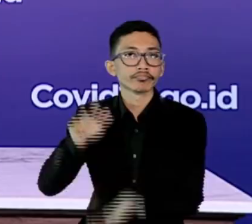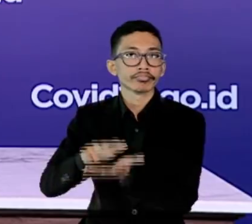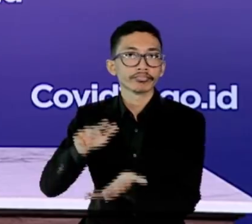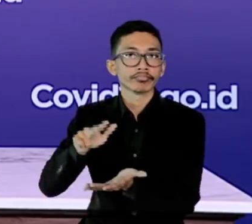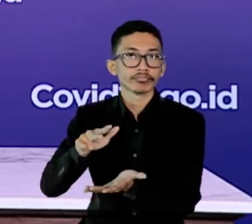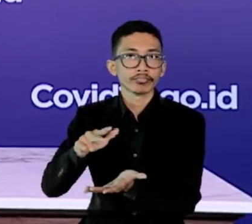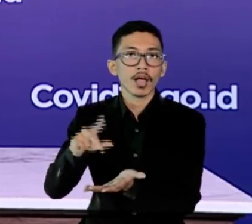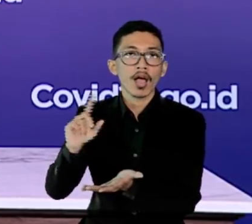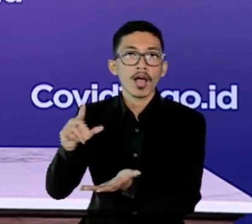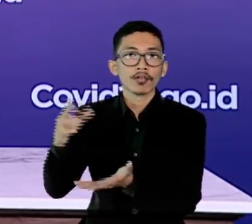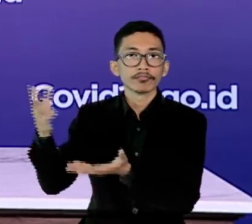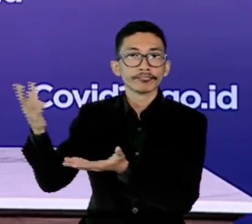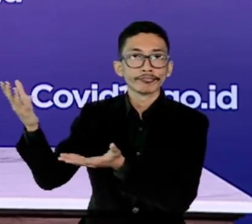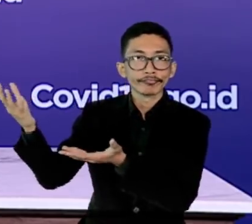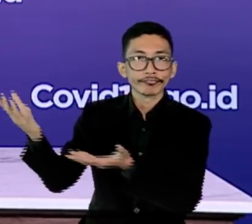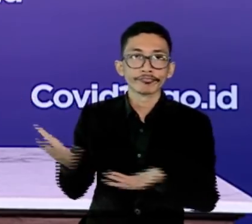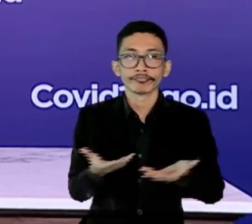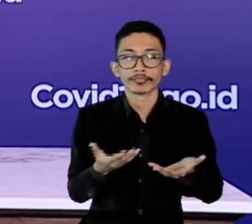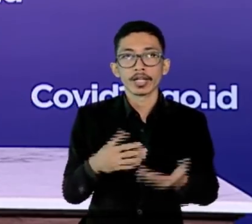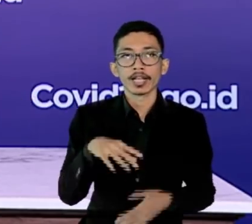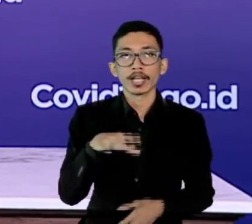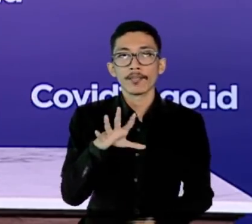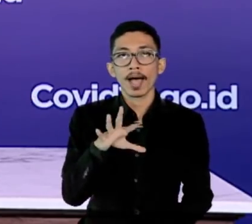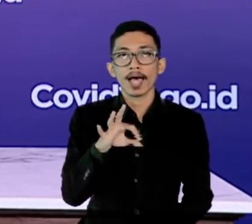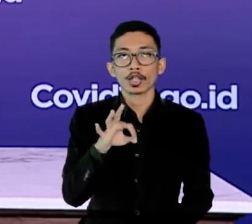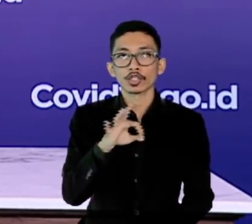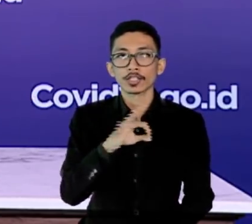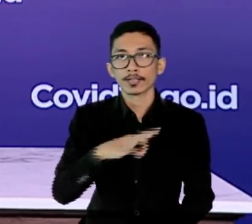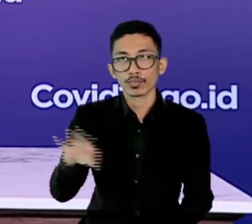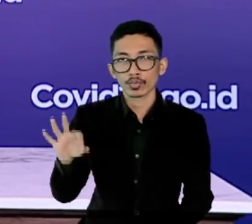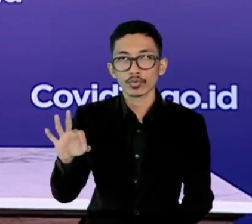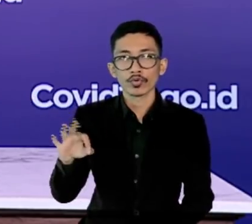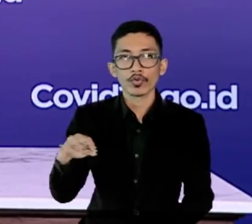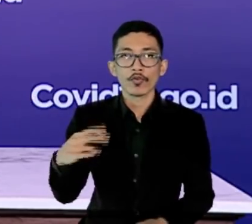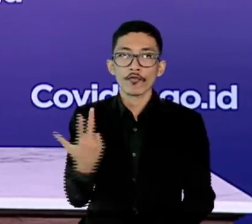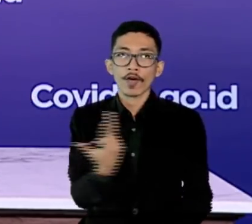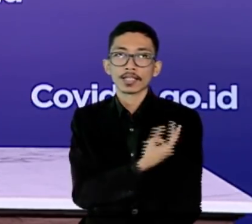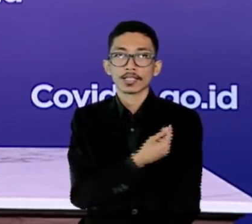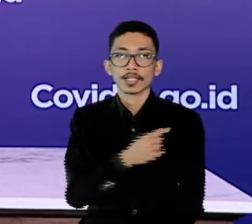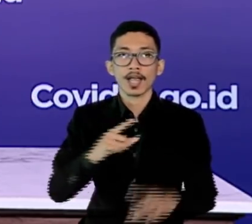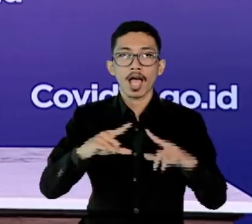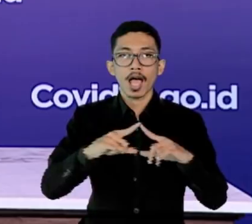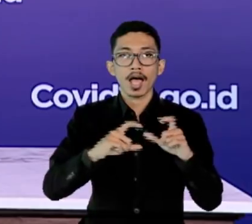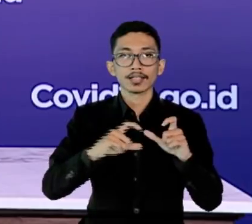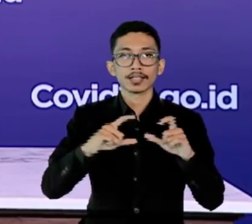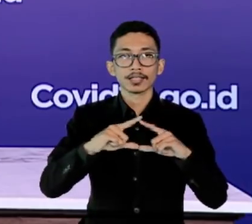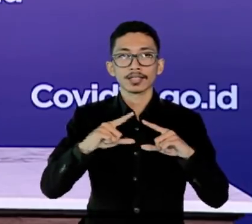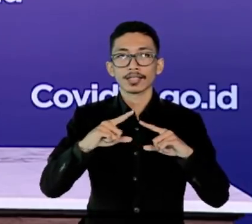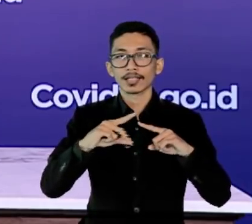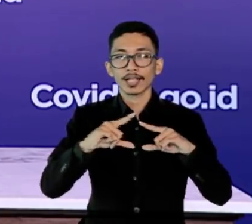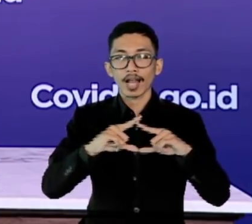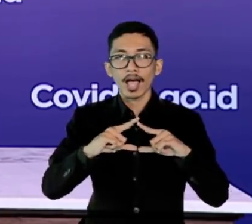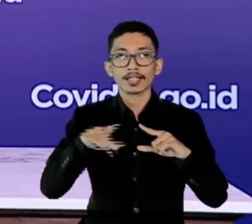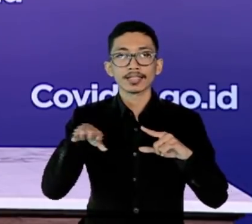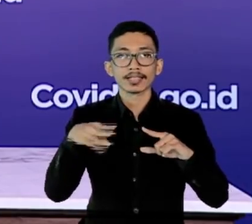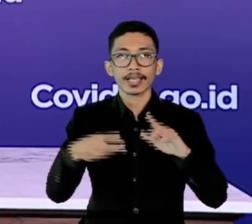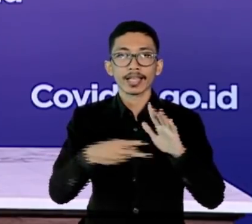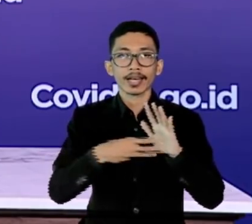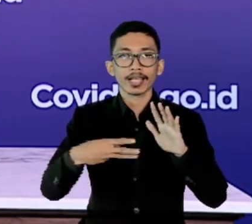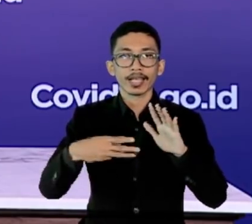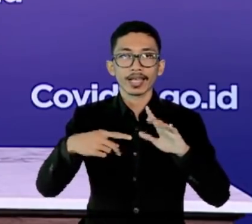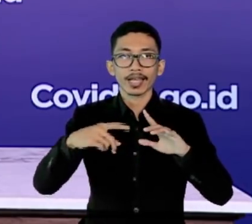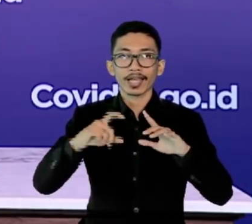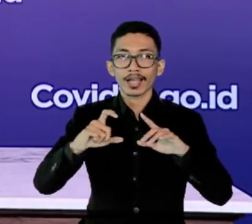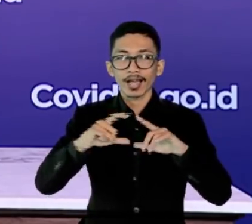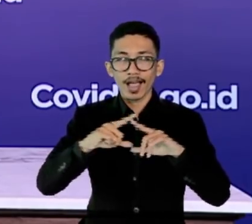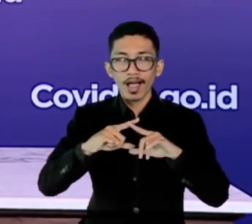kedatangan 500.000 dosis vaksin AstraZeneca. Selanjutnya, pemerintah Indonesia juga akan menerima beberapa jenis